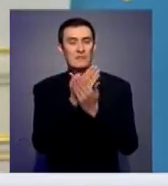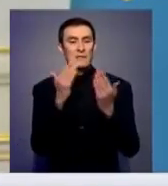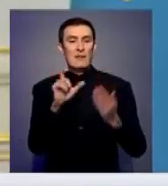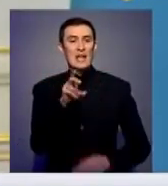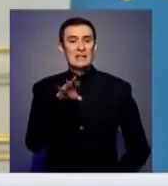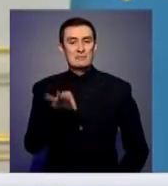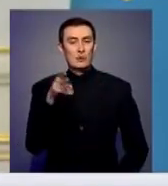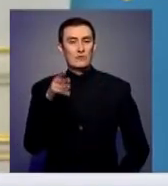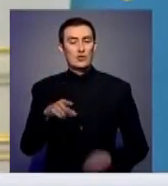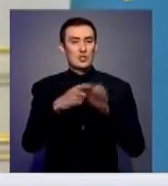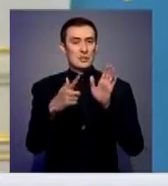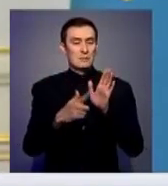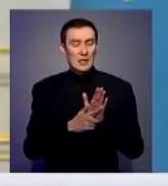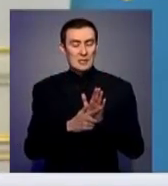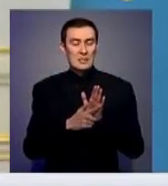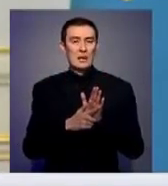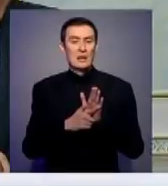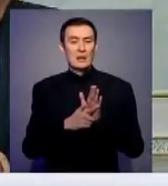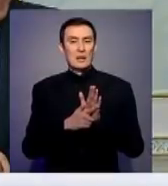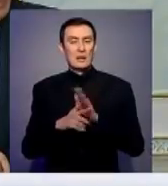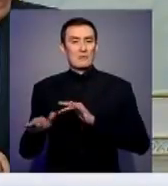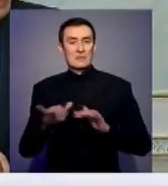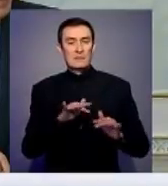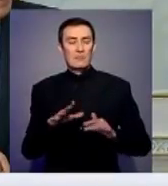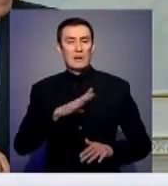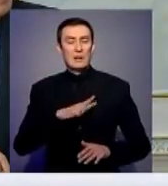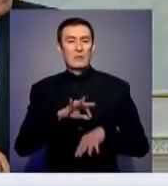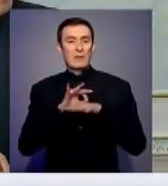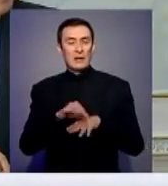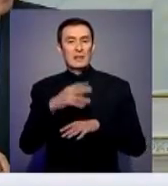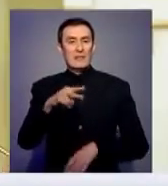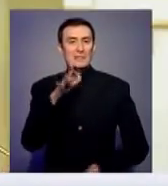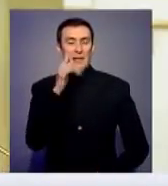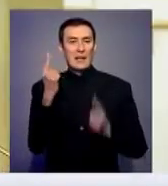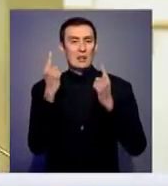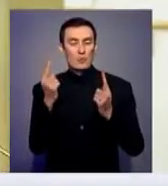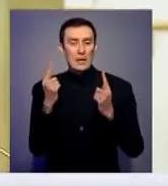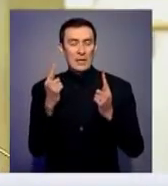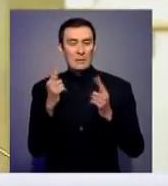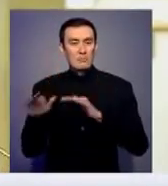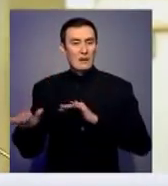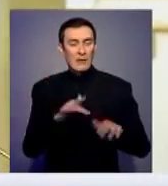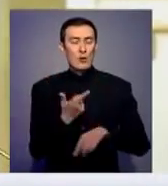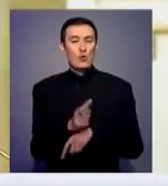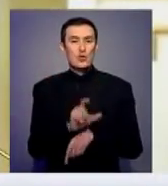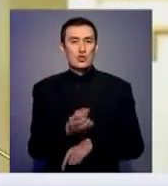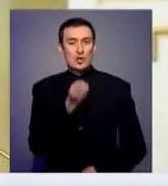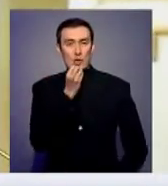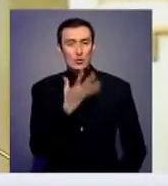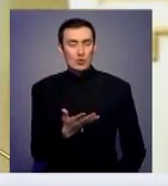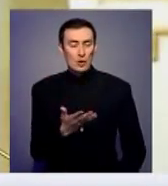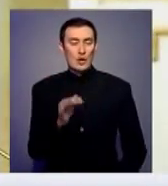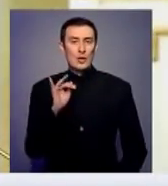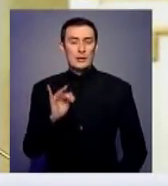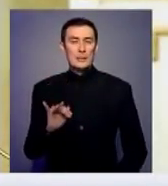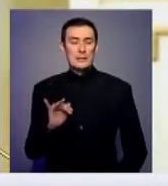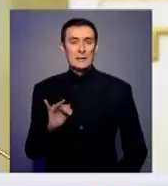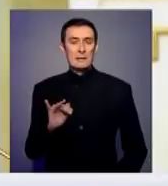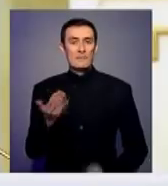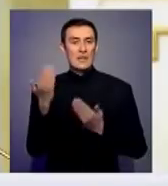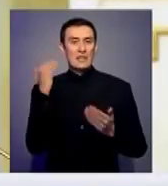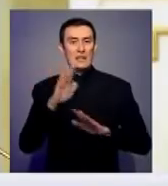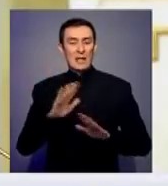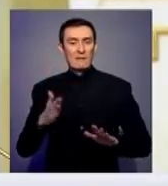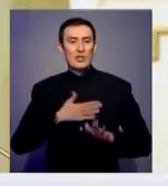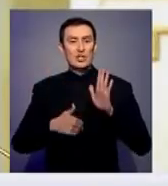с большой честью, обройменный отказок. 20-летие Астаны юбилей провели очень хорошо. И недавно